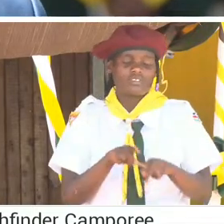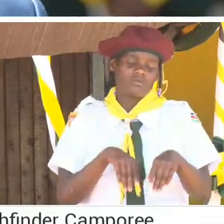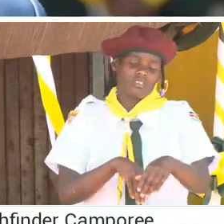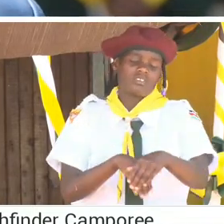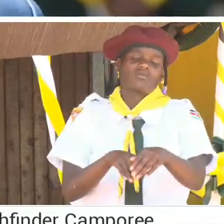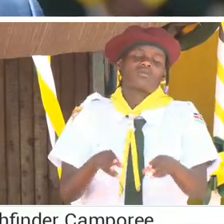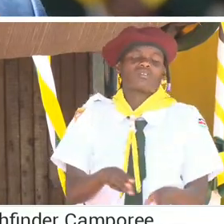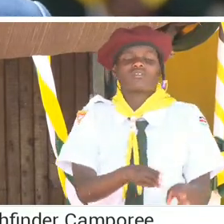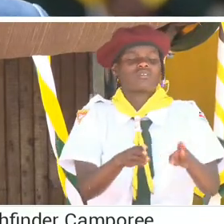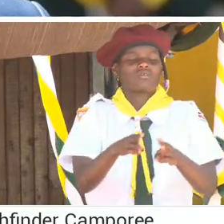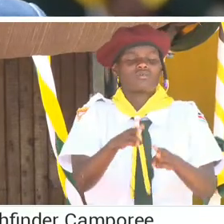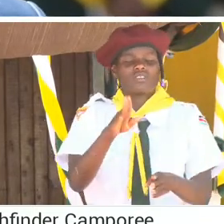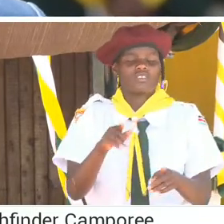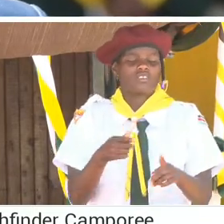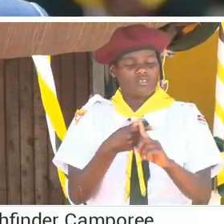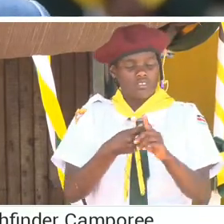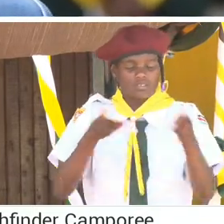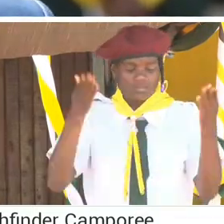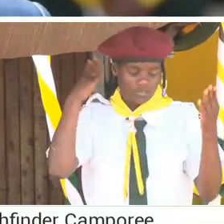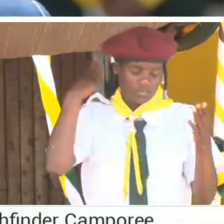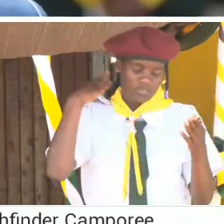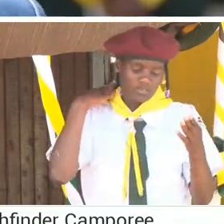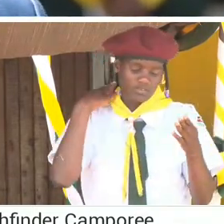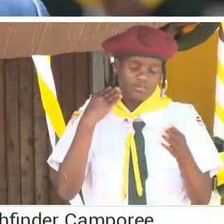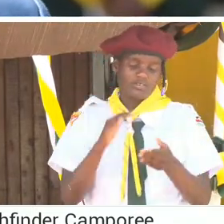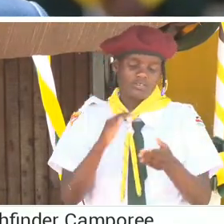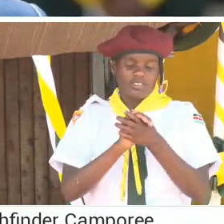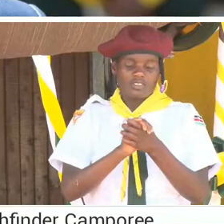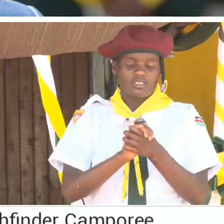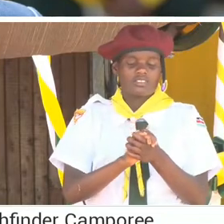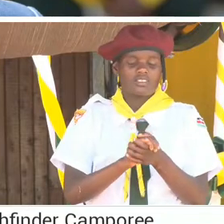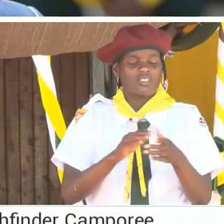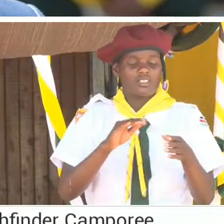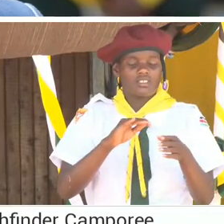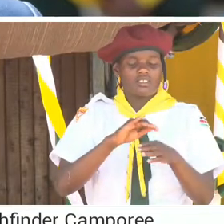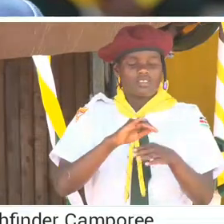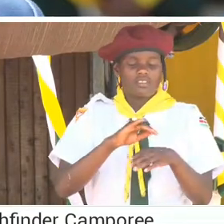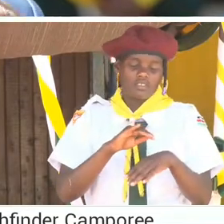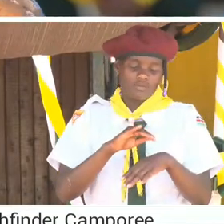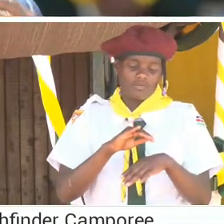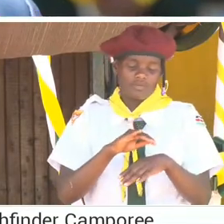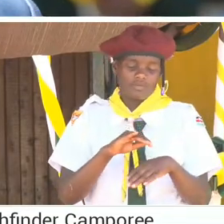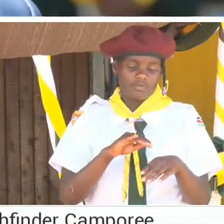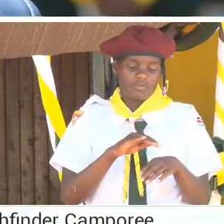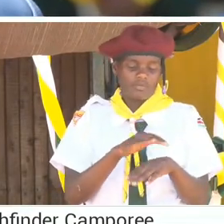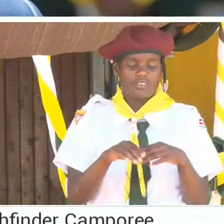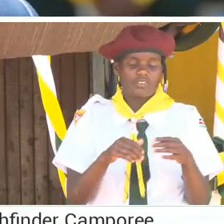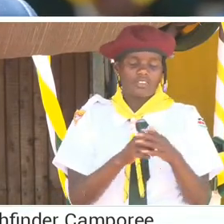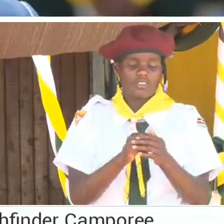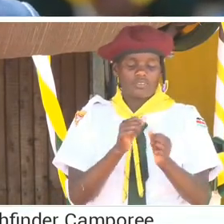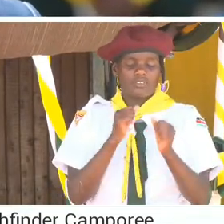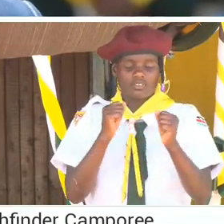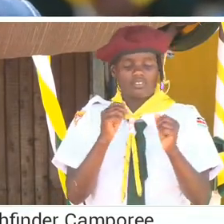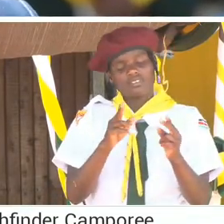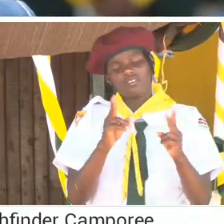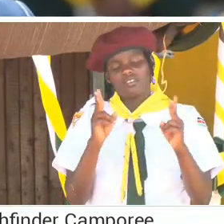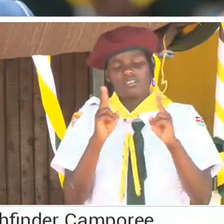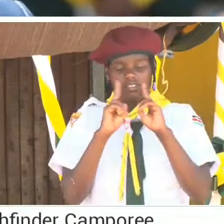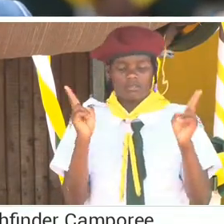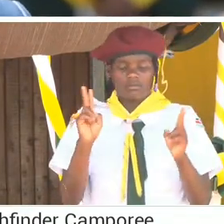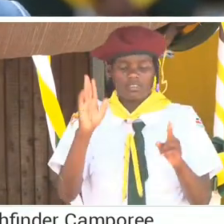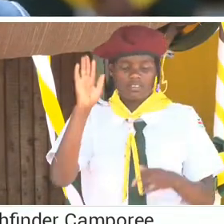mapito yako ya samani, na washikilie siku zote ili wasikane imani hapo mbeleni. Mungu